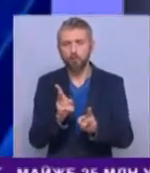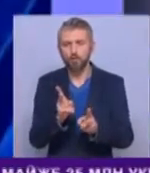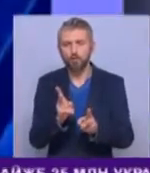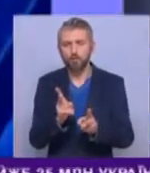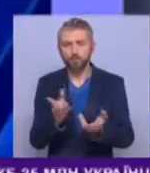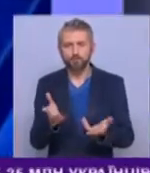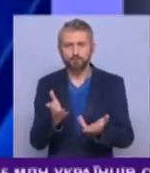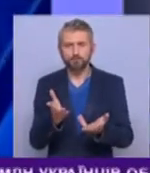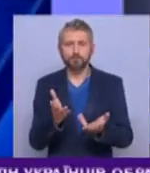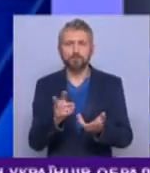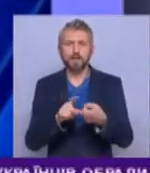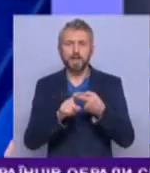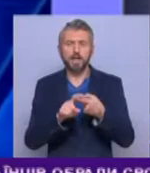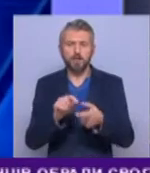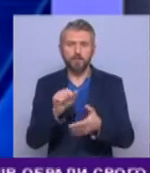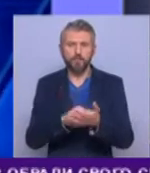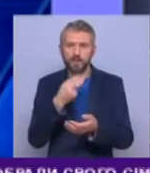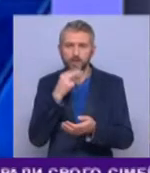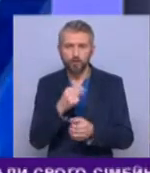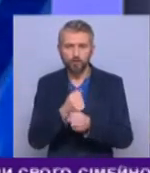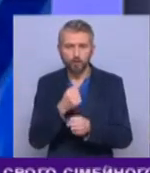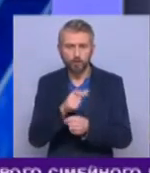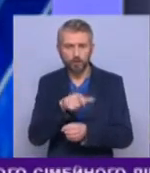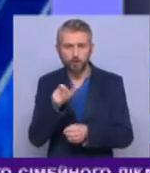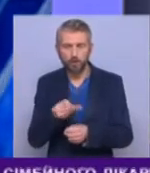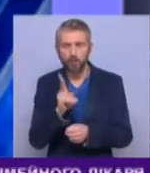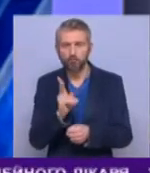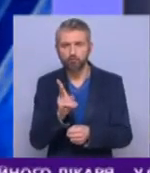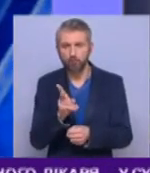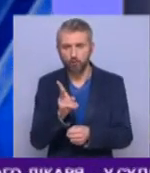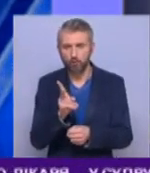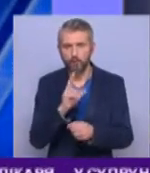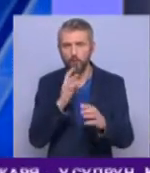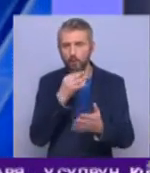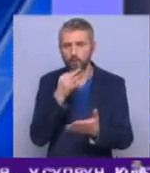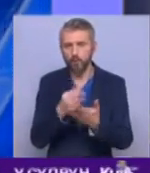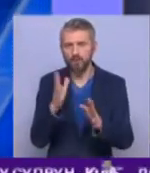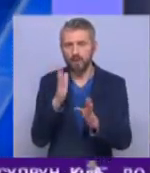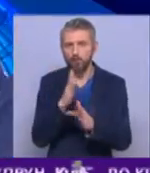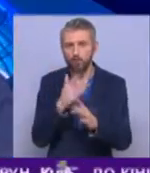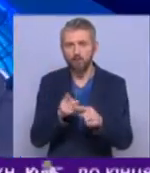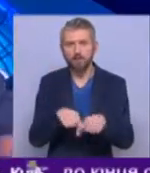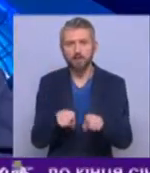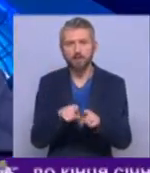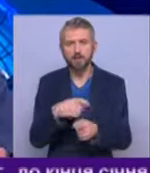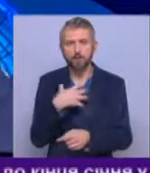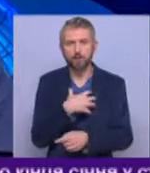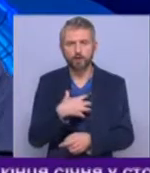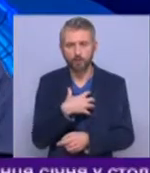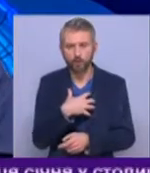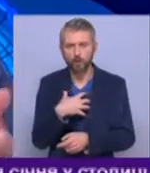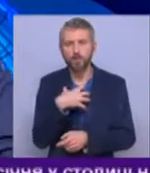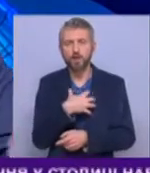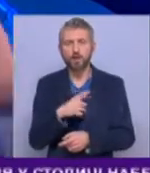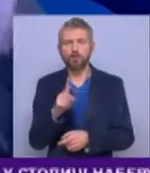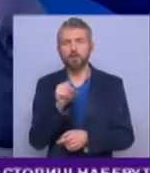величезному варіанті залежать саме від якості роботи людей, які так чи інакше опікуються екологією. Це так само важливо, тому що важливо, чим